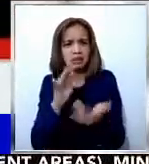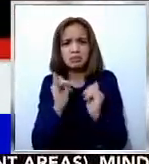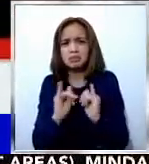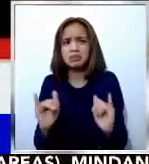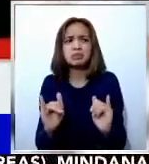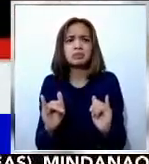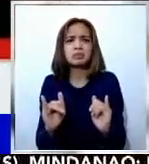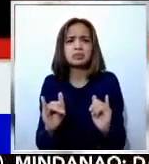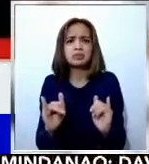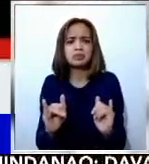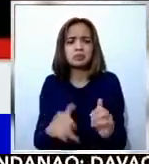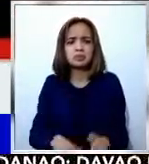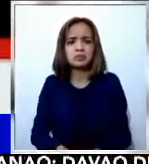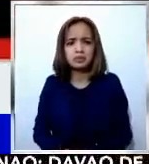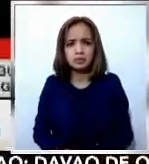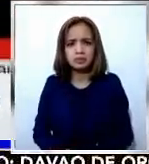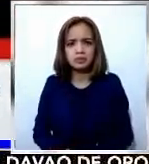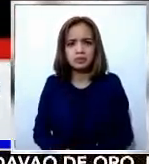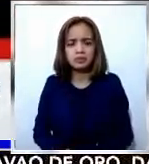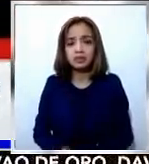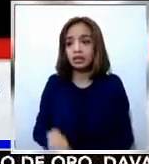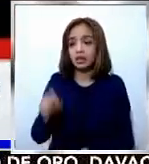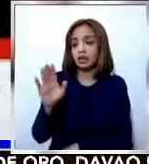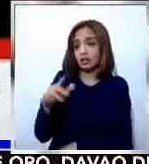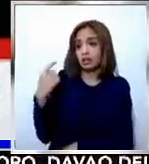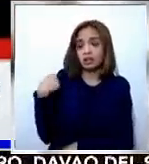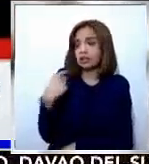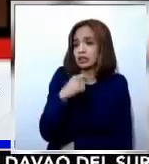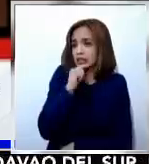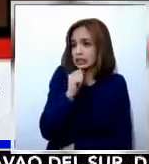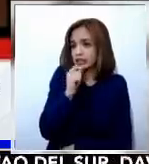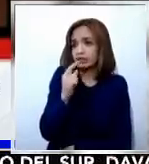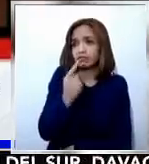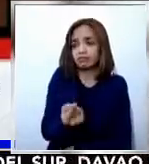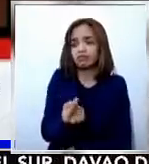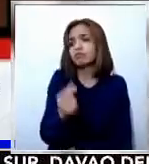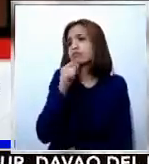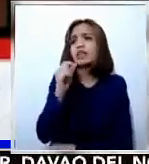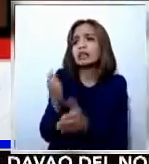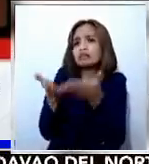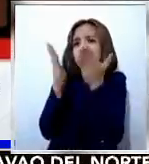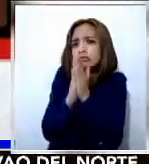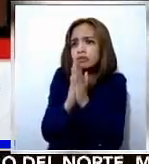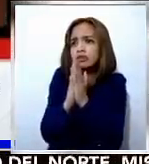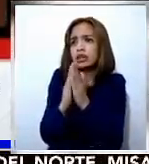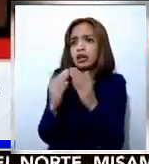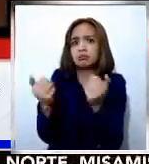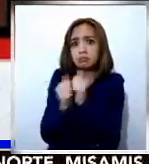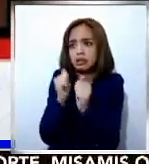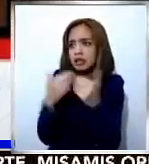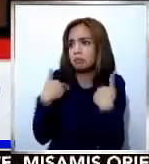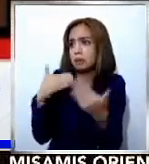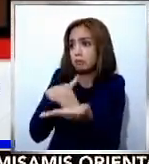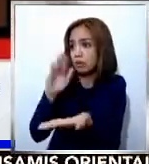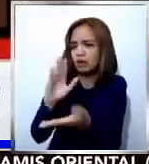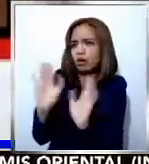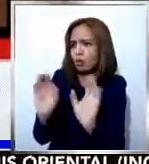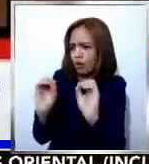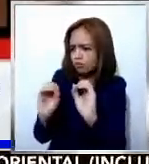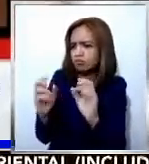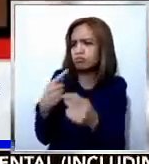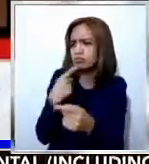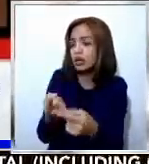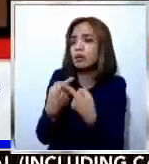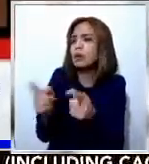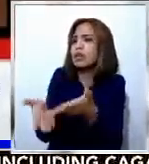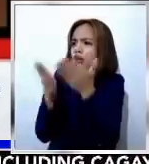flag. Yes. We're not saying that, I'm not asking you to already conclude that there is overpricing. All I'm asking you is as an auditor, you would consider